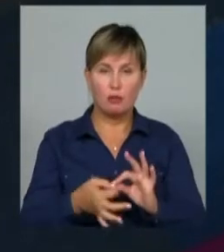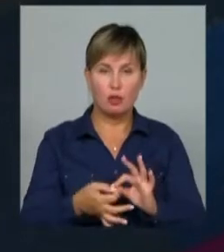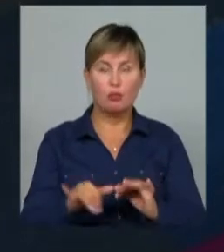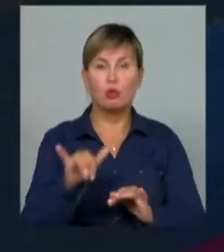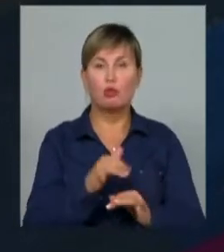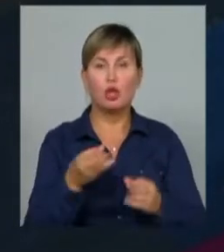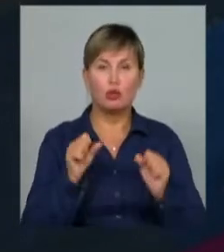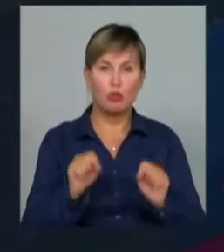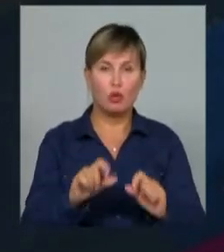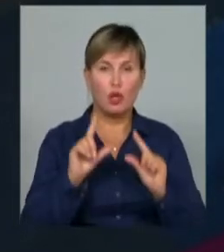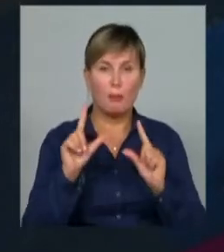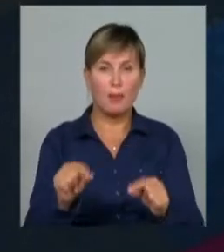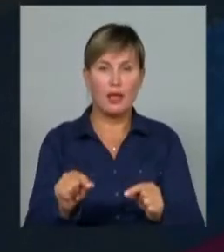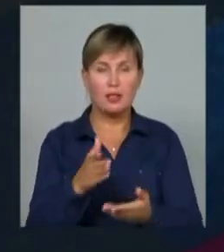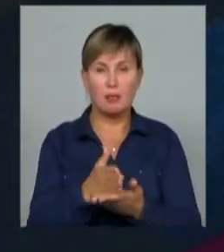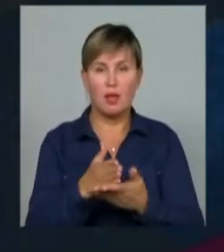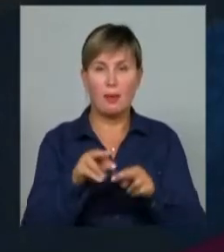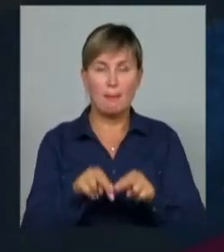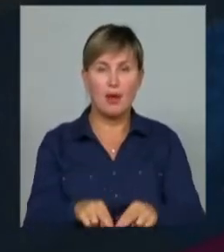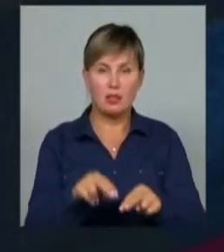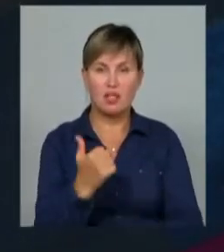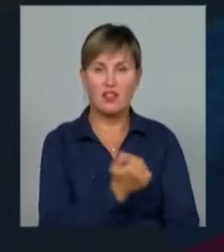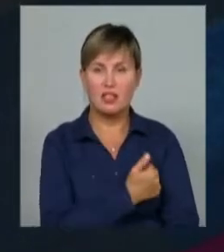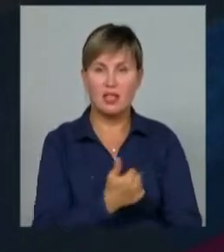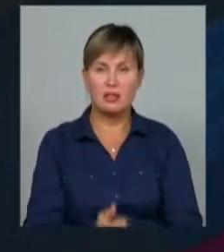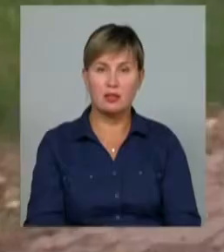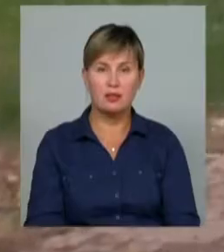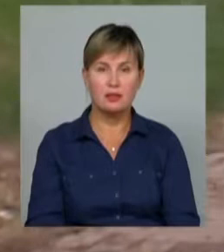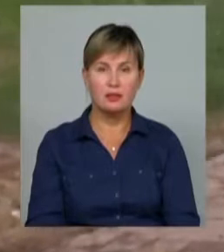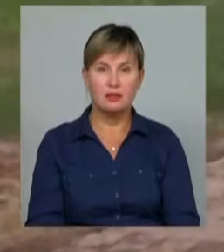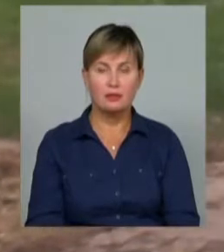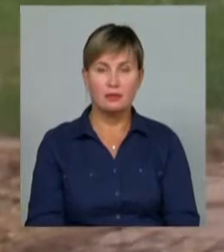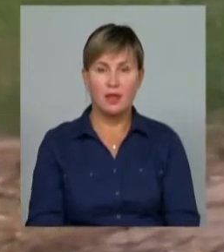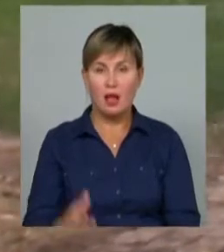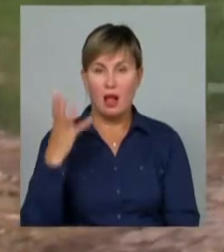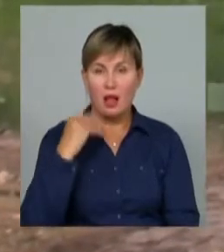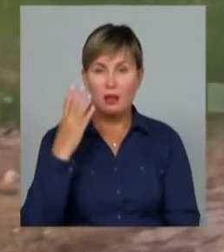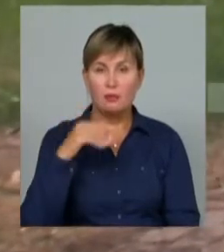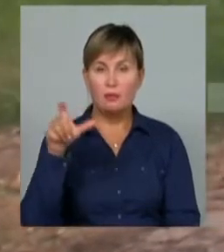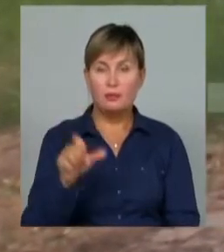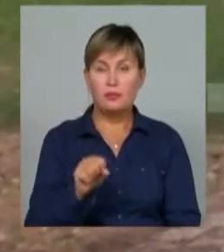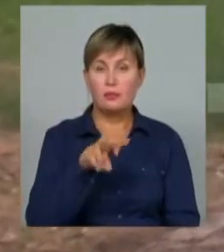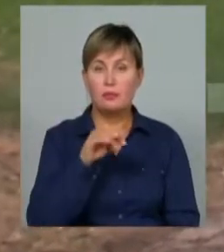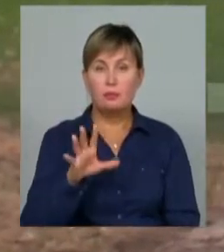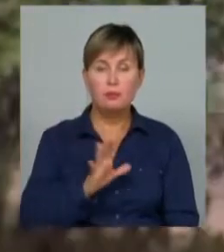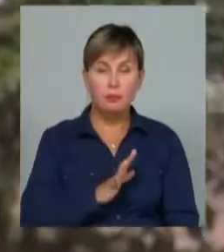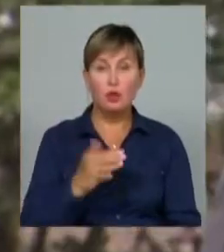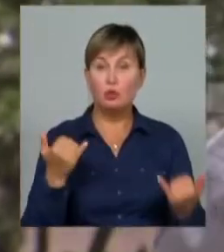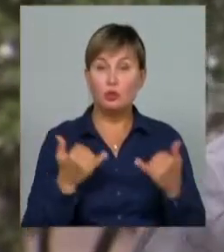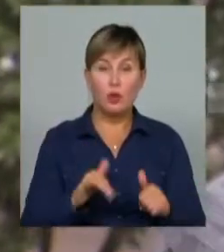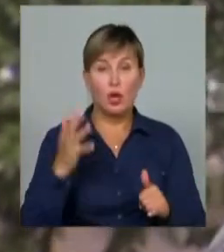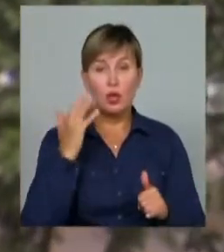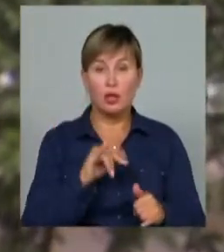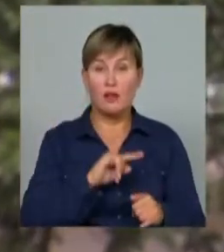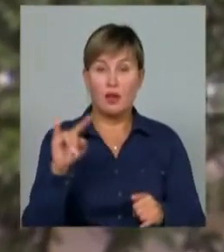еще можно отправиться, имея паспорт вакцинации. Алматинец Алим Амангельдинов был приятно удивлен, когда